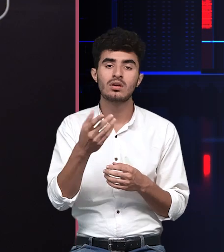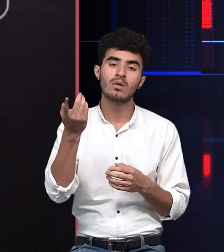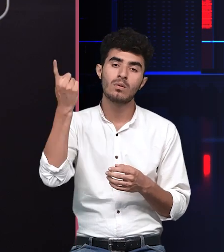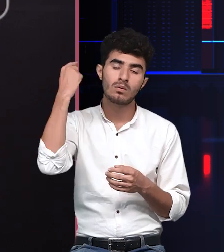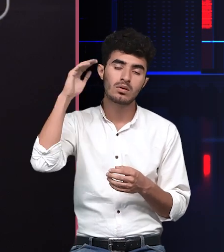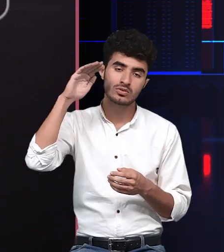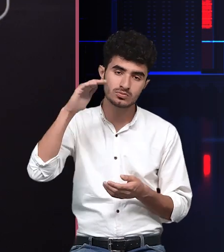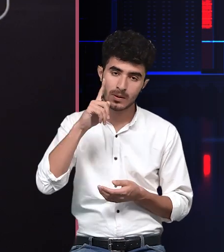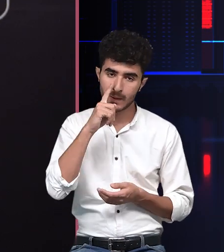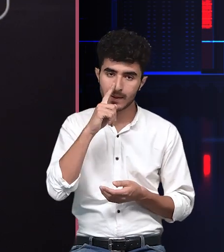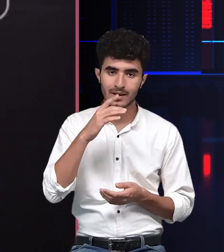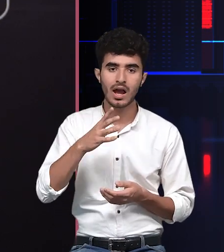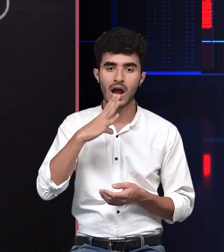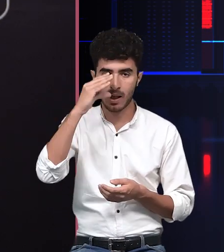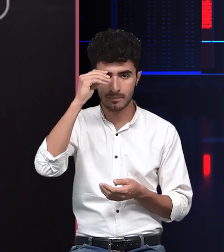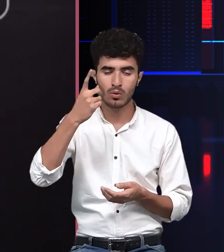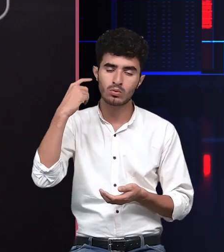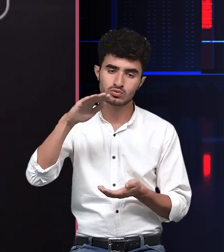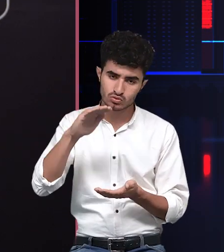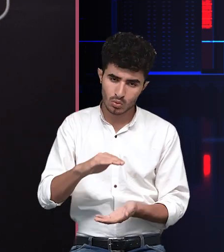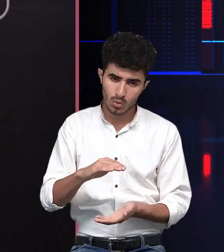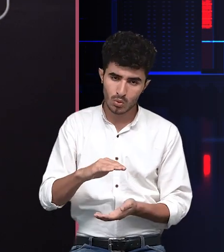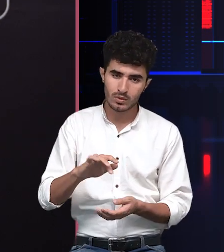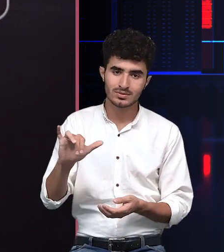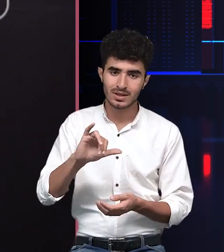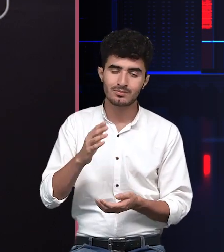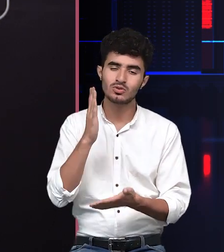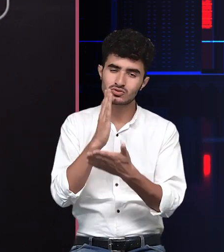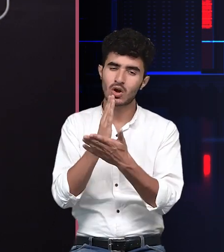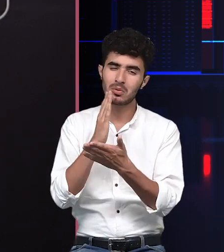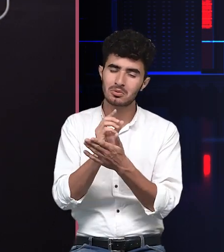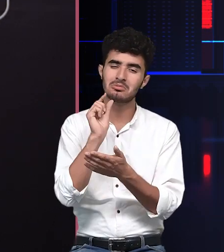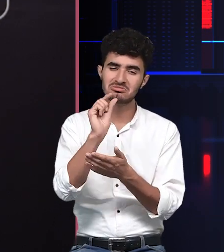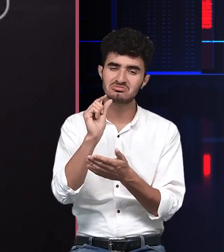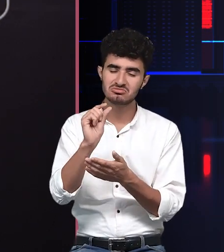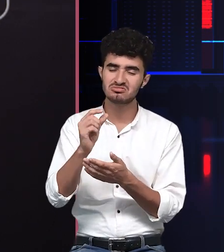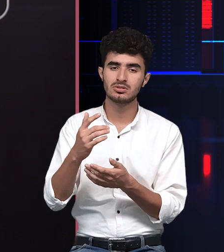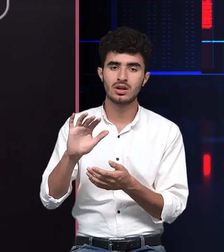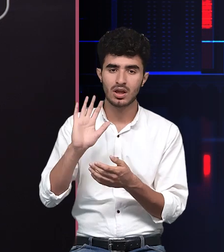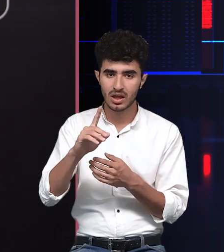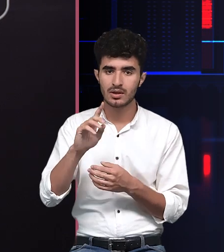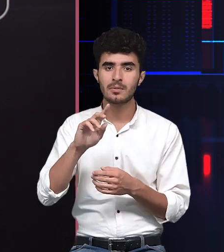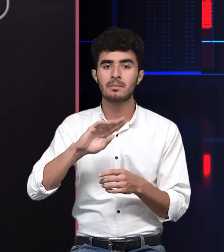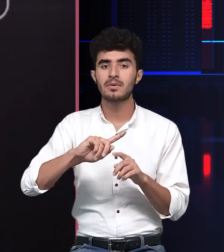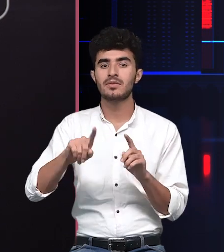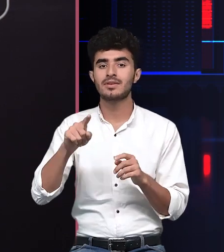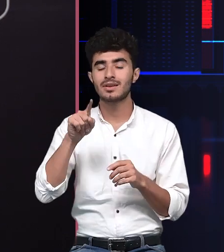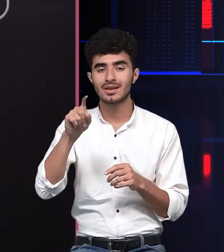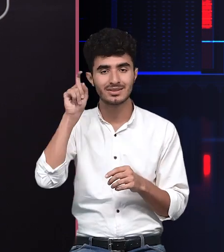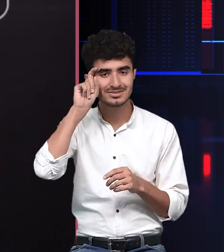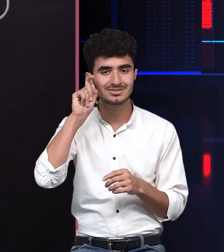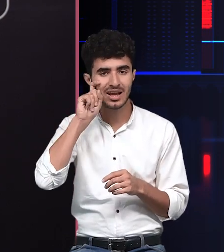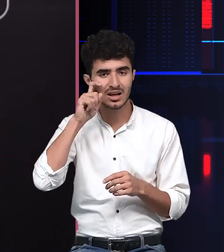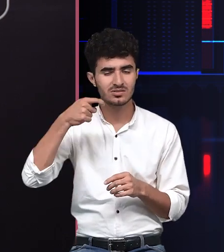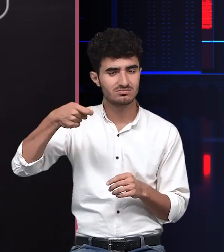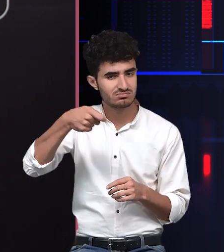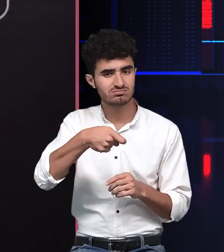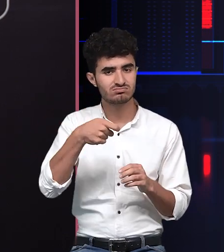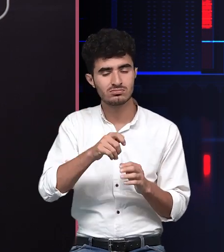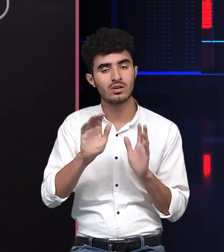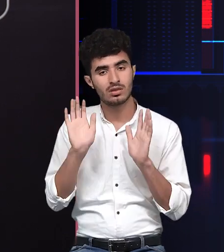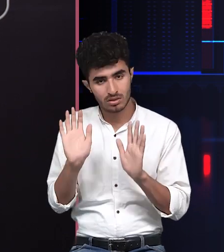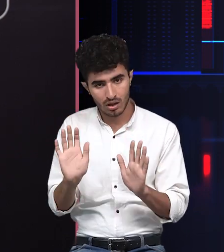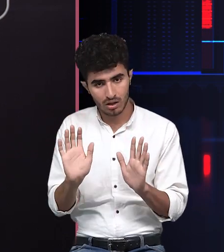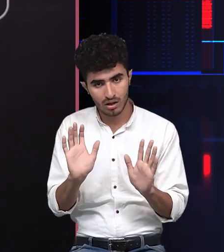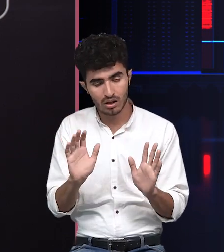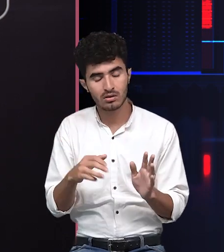تو پتہ یہ چلا کہ اس کا اپنا انریزالوڈ ٹراما ہے، جو آگے اس نے اس بچی کی اس ریئیکشن